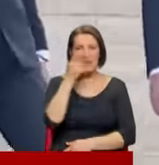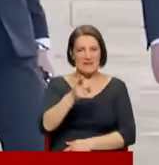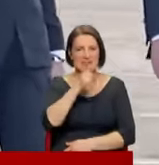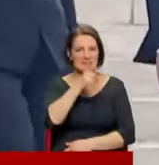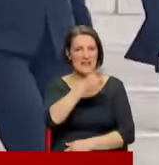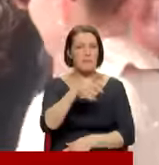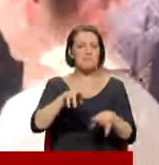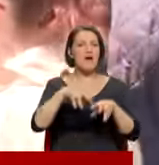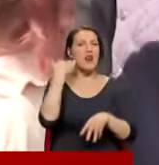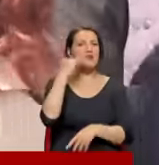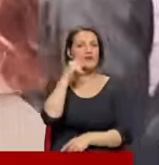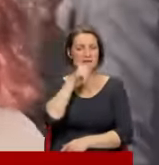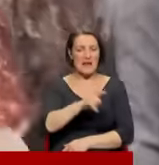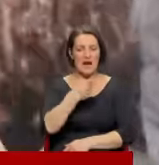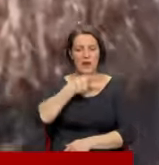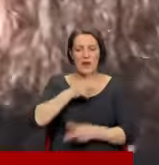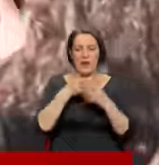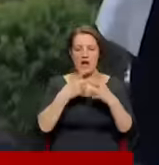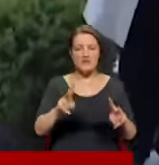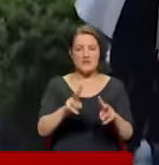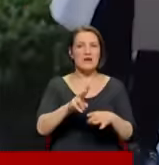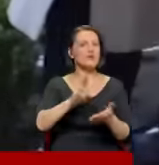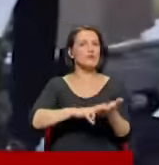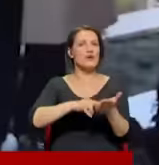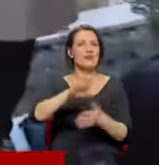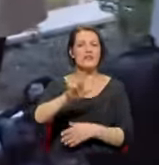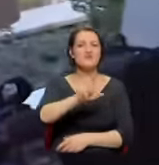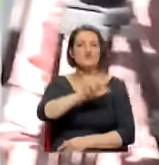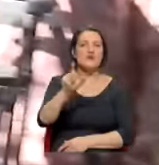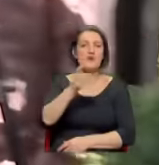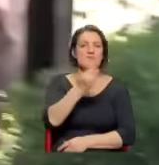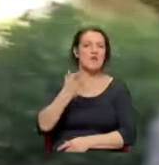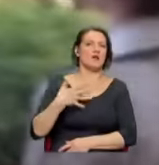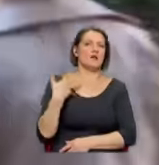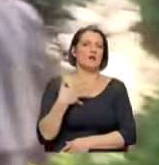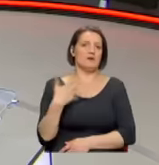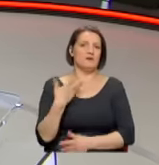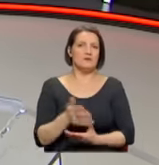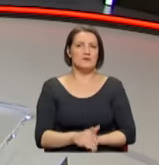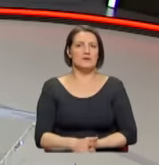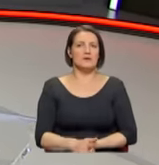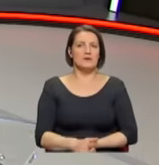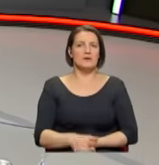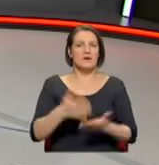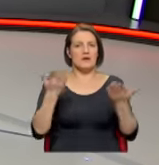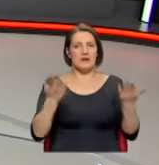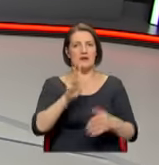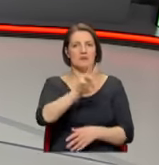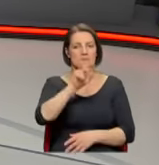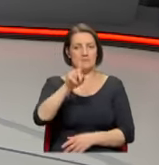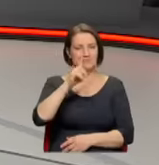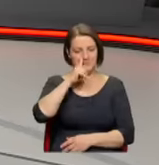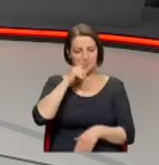çağrısına Akşener'in ve adaylığını açıklayan kurmaylarının ne yanıt vereceği merak konusu. Evet, 31